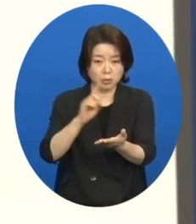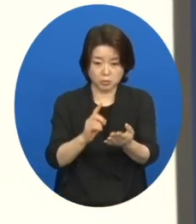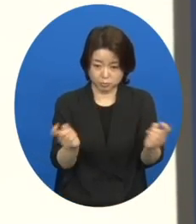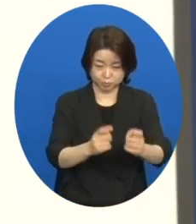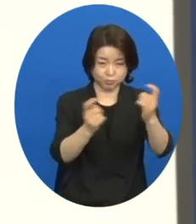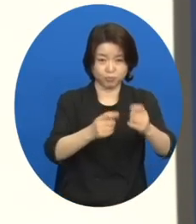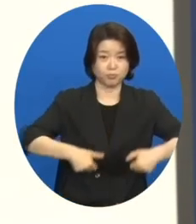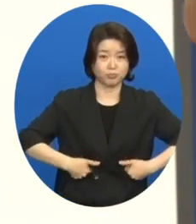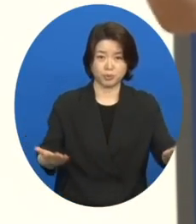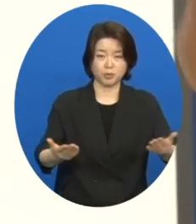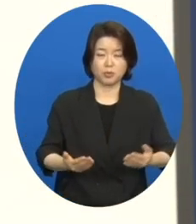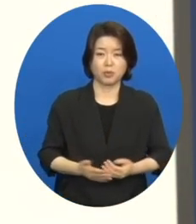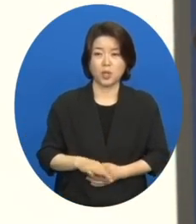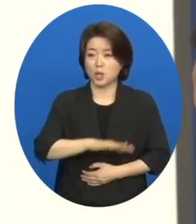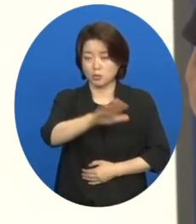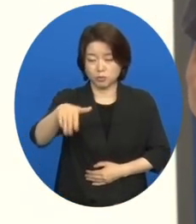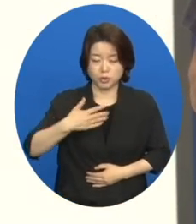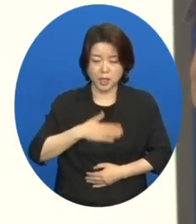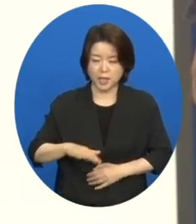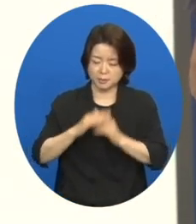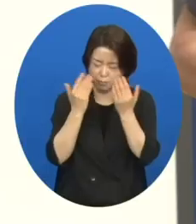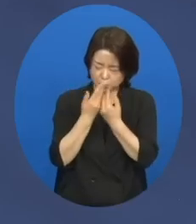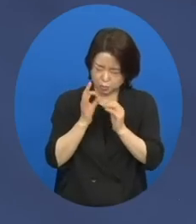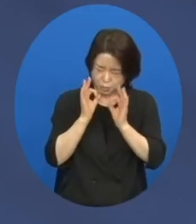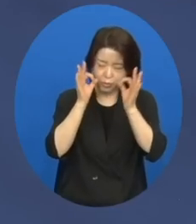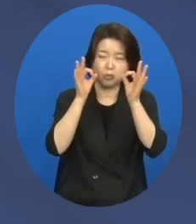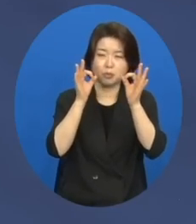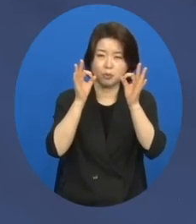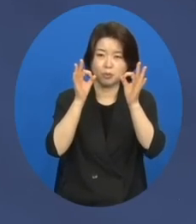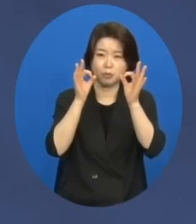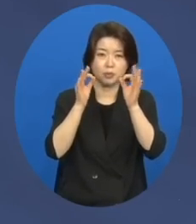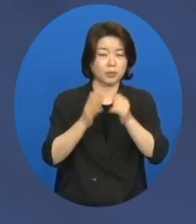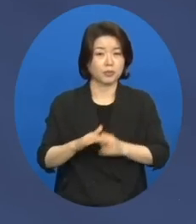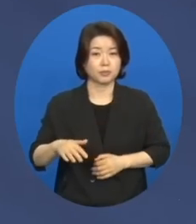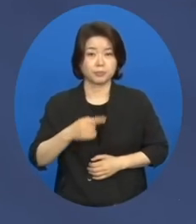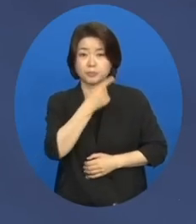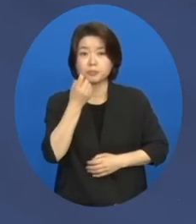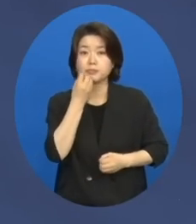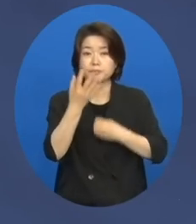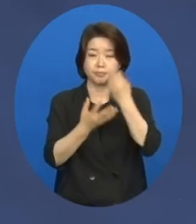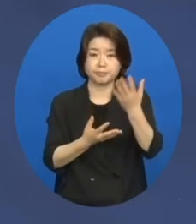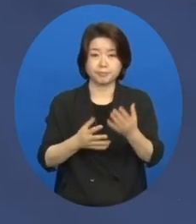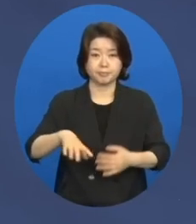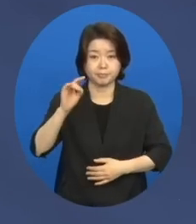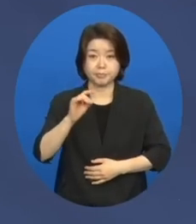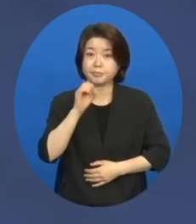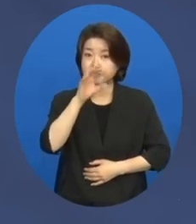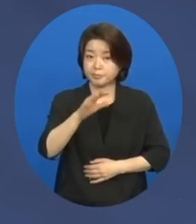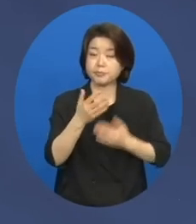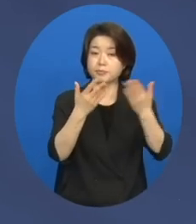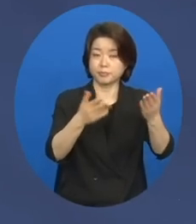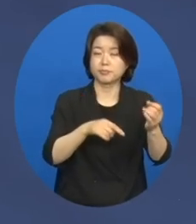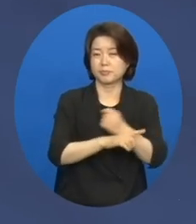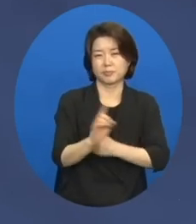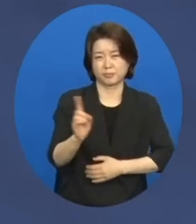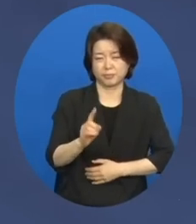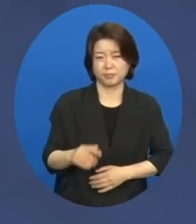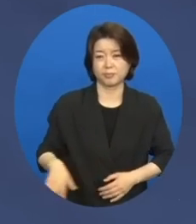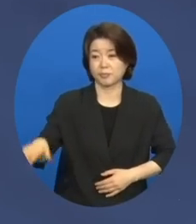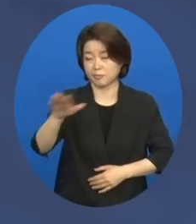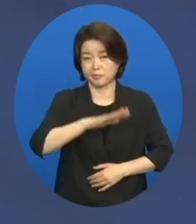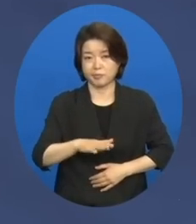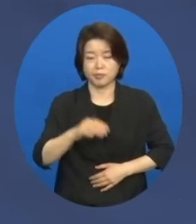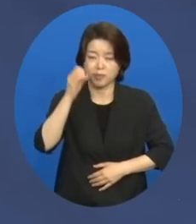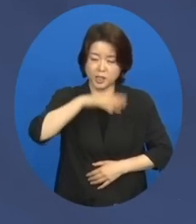쓸모없어요. 우리가 하는 모든 노력 저희 간증을 잠깐 먼저 얘기했던 건 저희 그냥